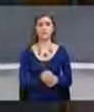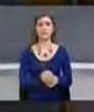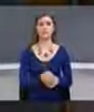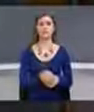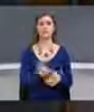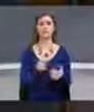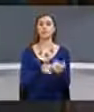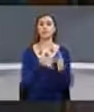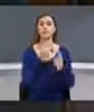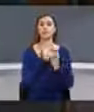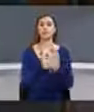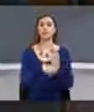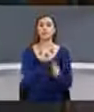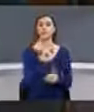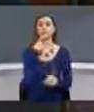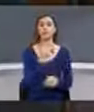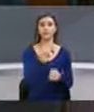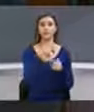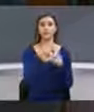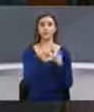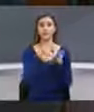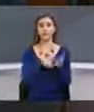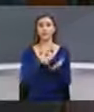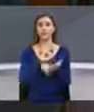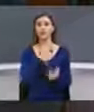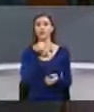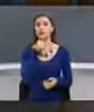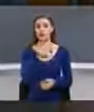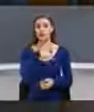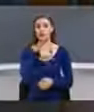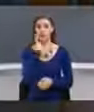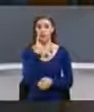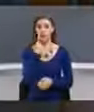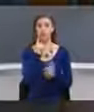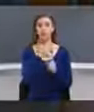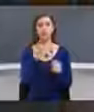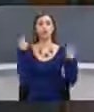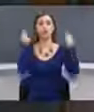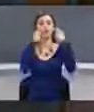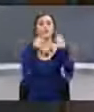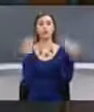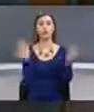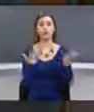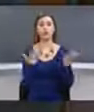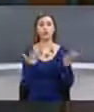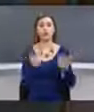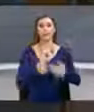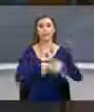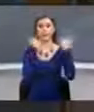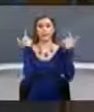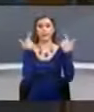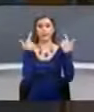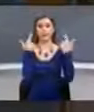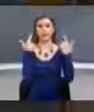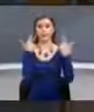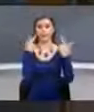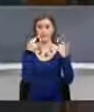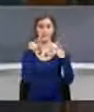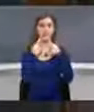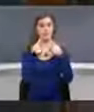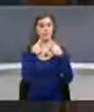ligji thëtë në nenin e parë që përcaktohet si qëllimi i këtij ligji, do të thonë është diçka bazike,